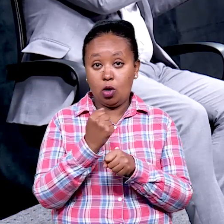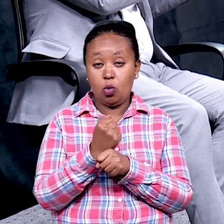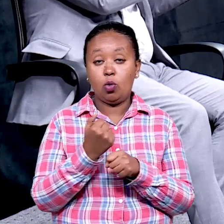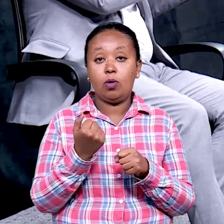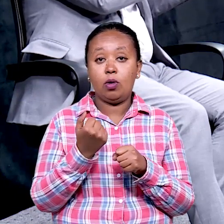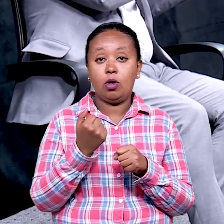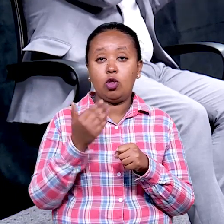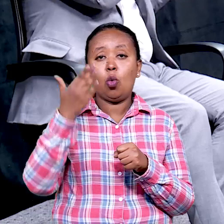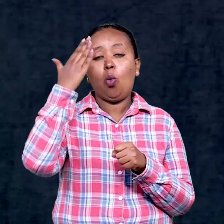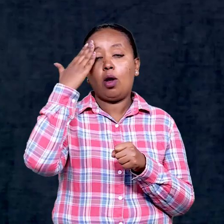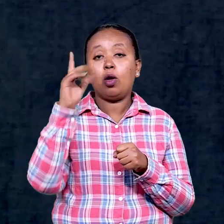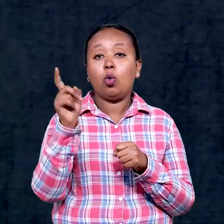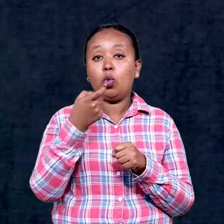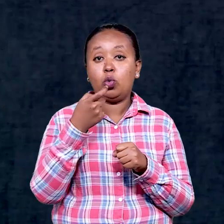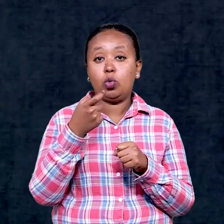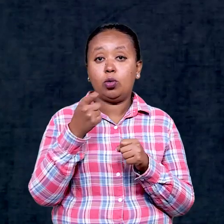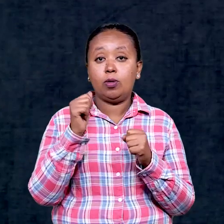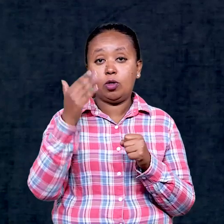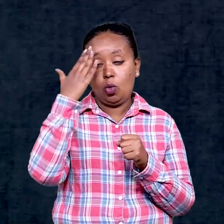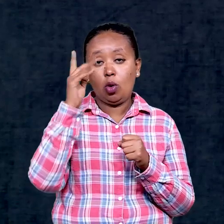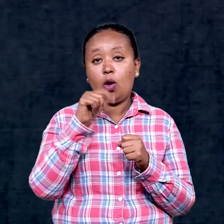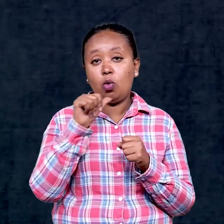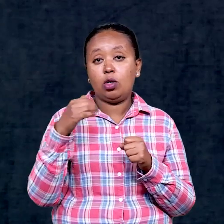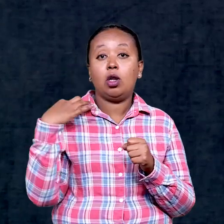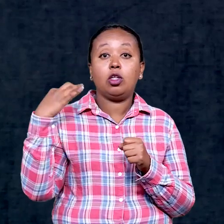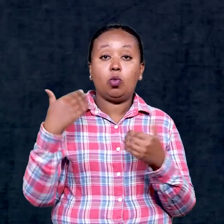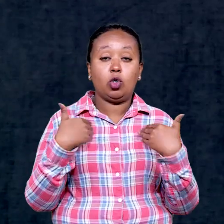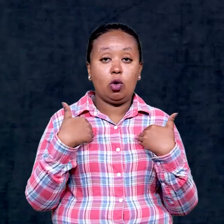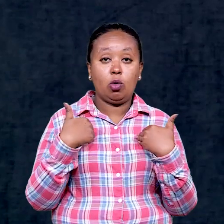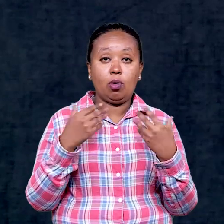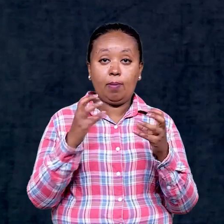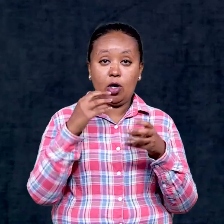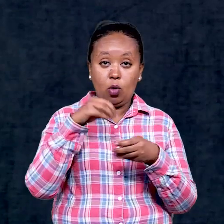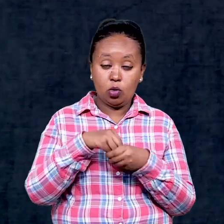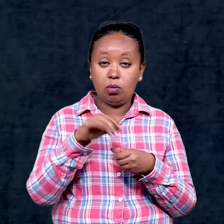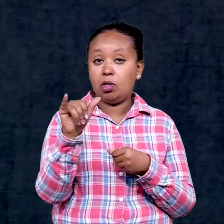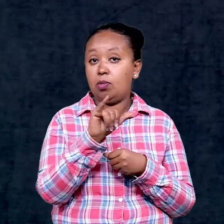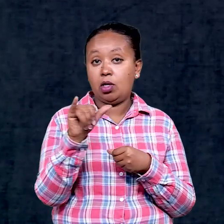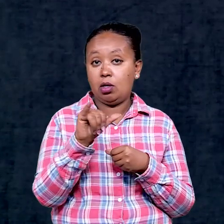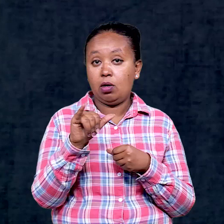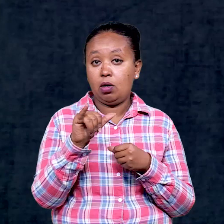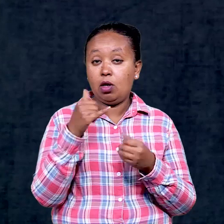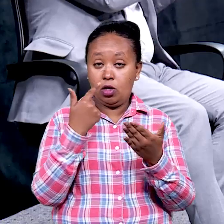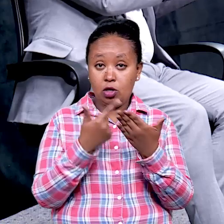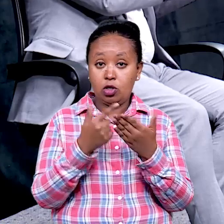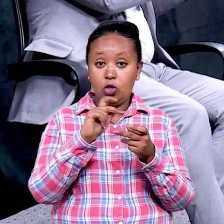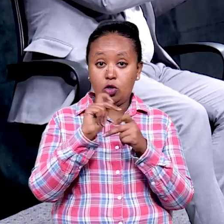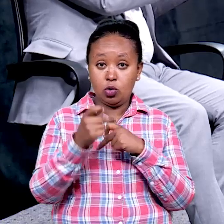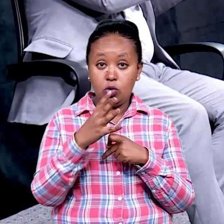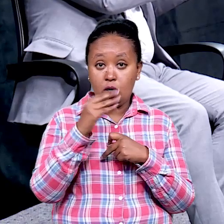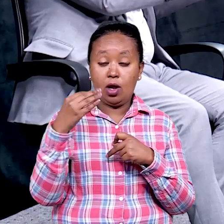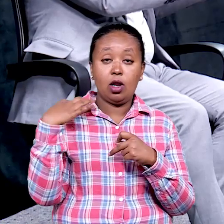የሚሰሩ ተዋቂ ሊሆኑ የሚችሉ ተዋቂ የሚያልሆኑ ግለሰቦች አሉ። ሚዲያውም ውስጥ በተመሳሳይ